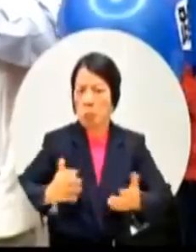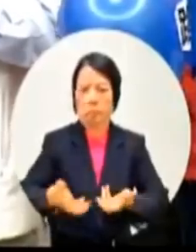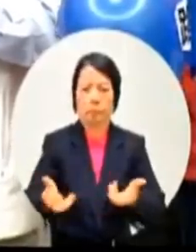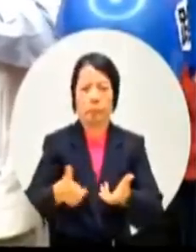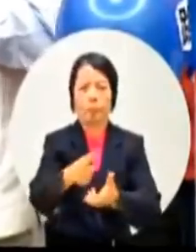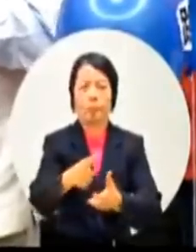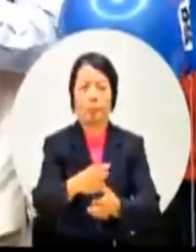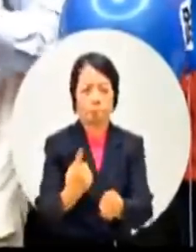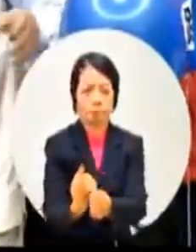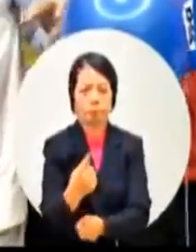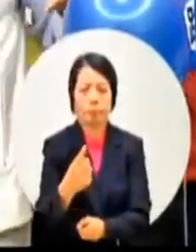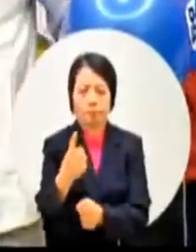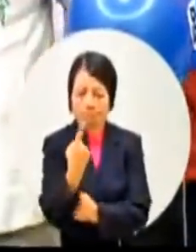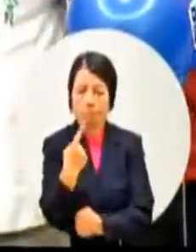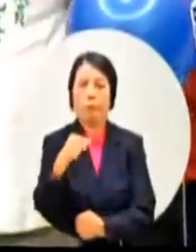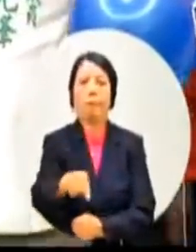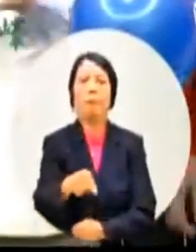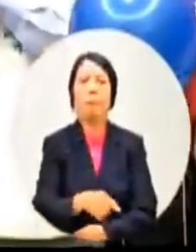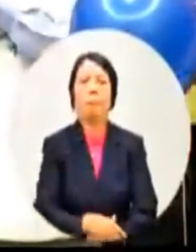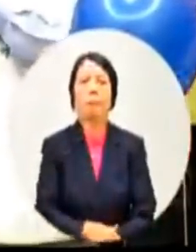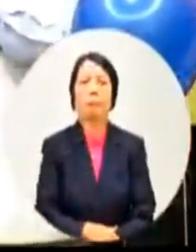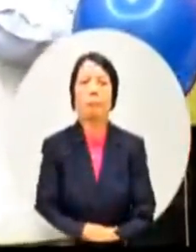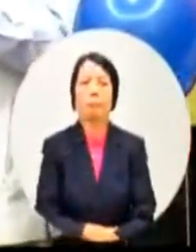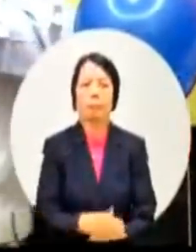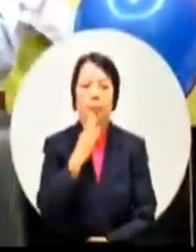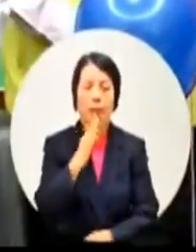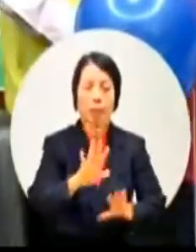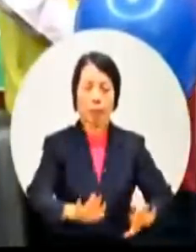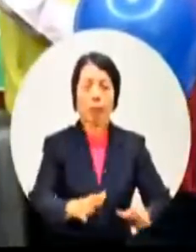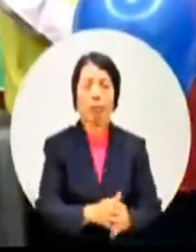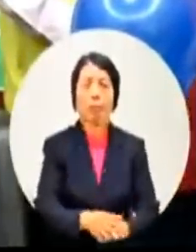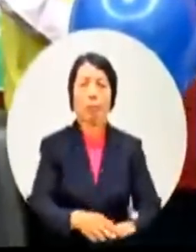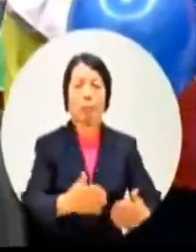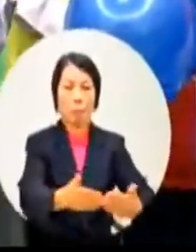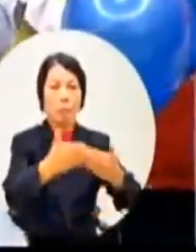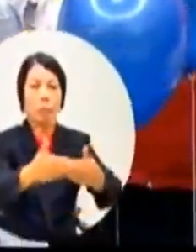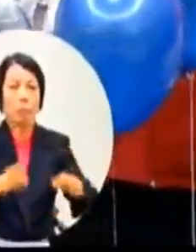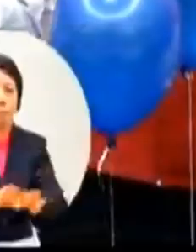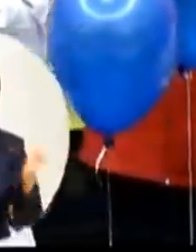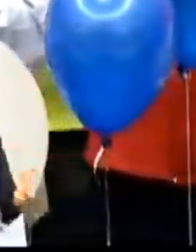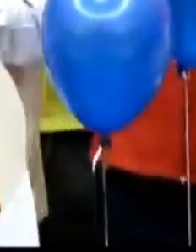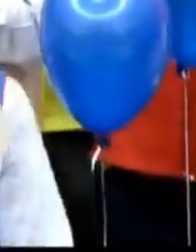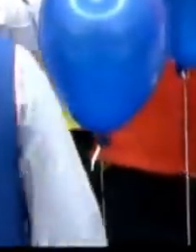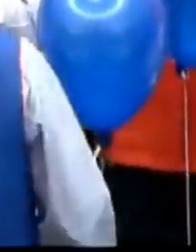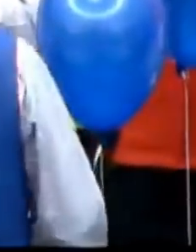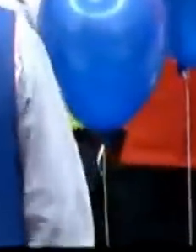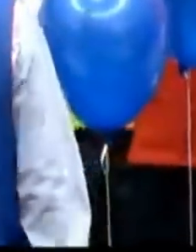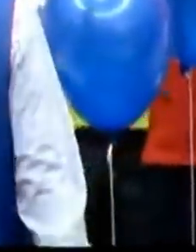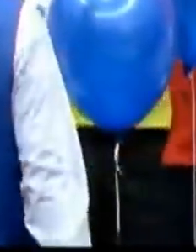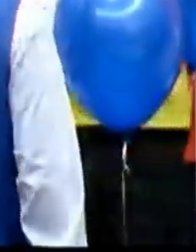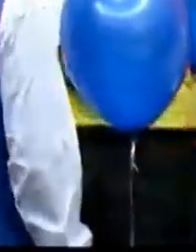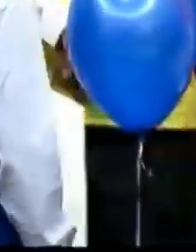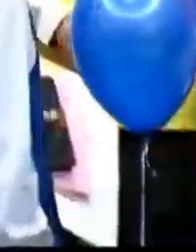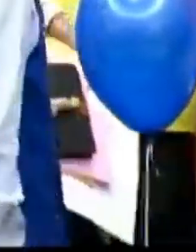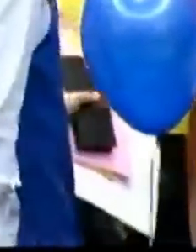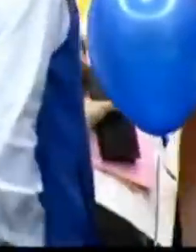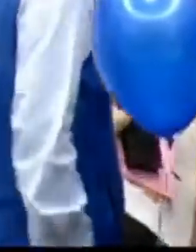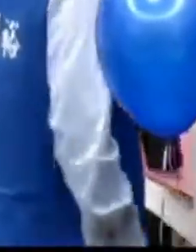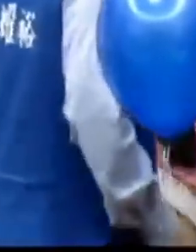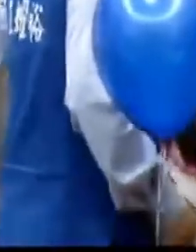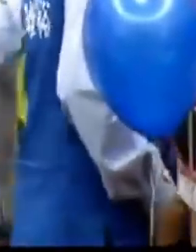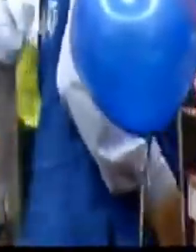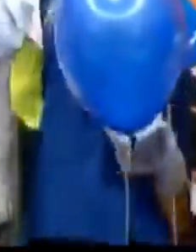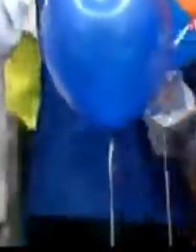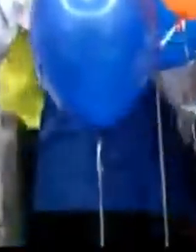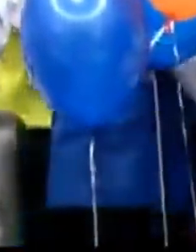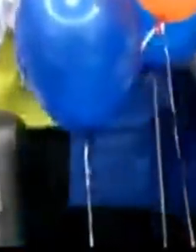这是入资已经开放，是有限制的，所以它并不是我们自己独创出来。再来，